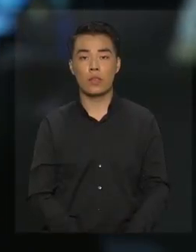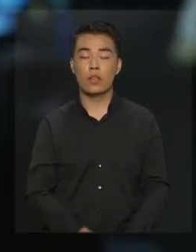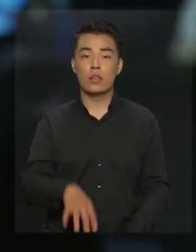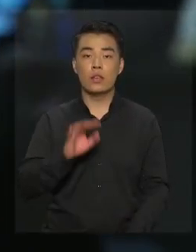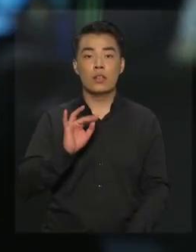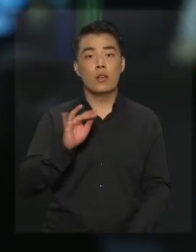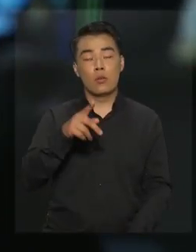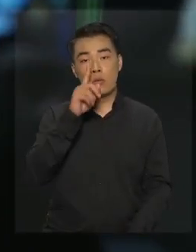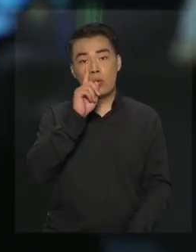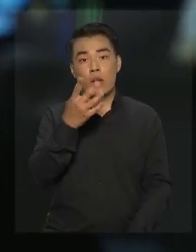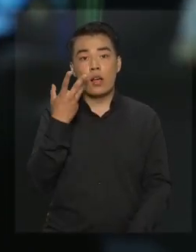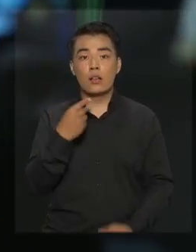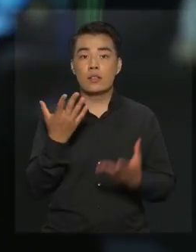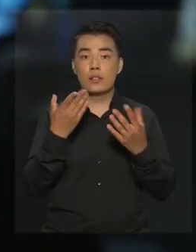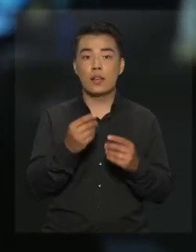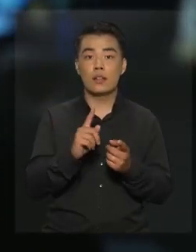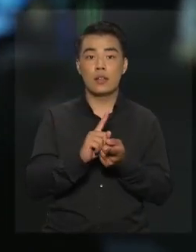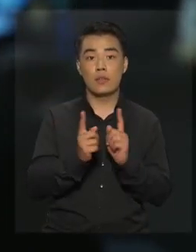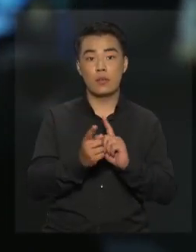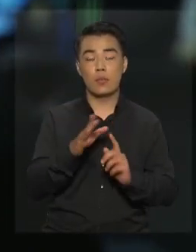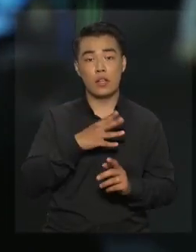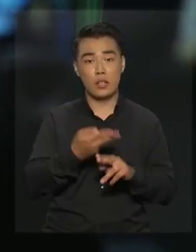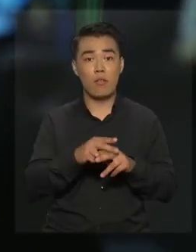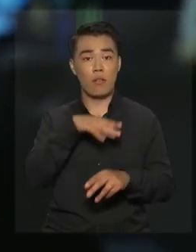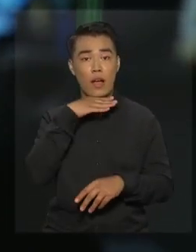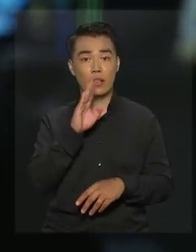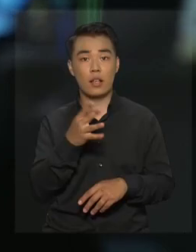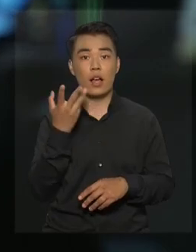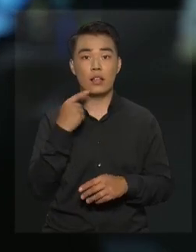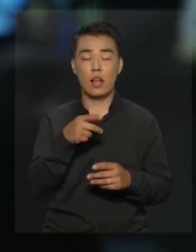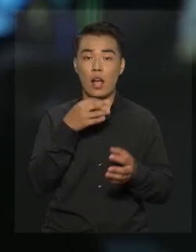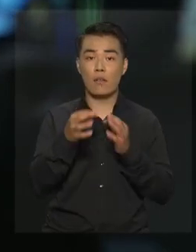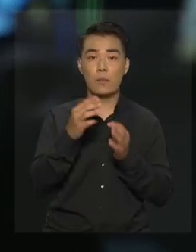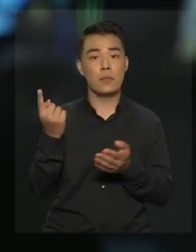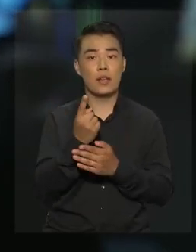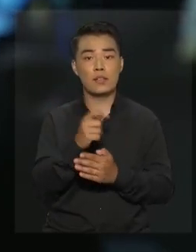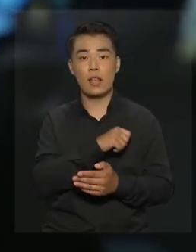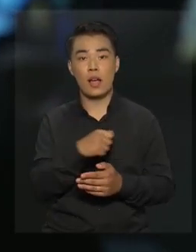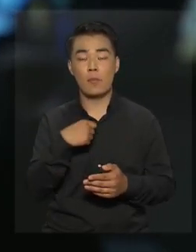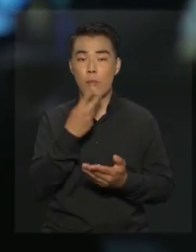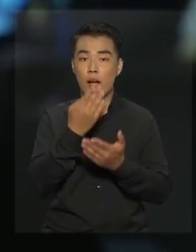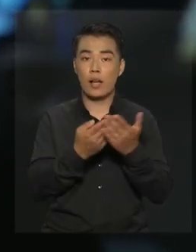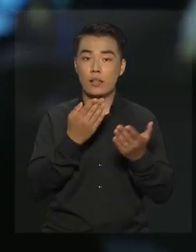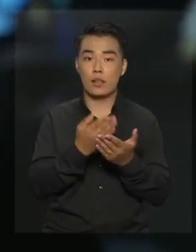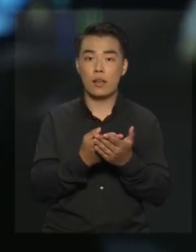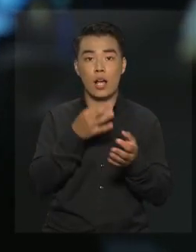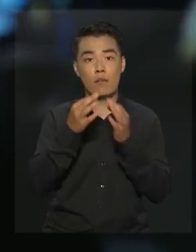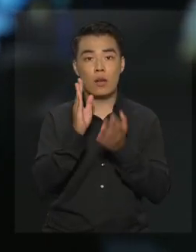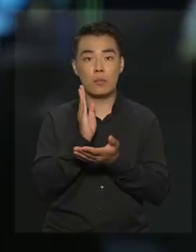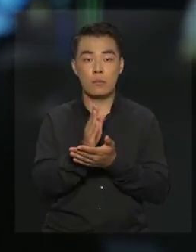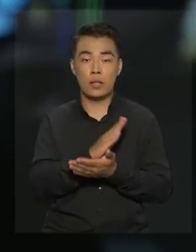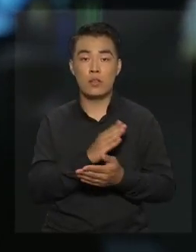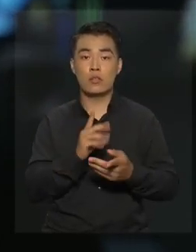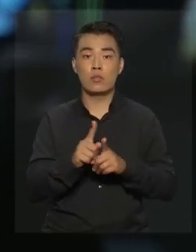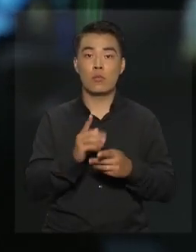Итак, год со дня референдума. Достаточно ли этого времени, чтобы говорить о первых явных результатах? Поговорили об этом